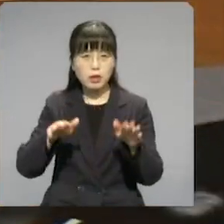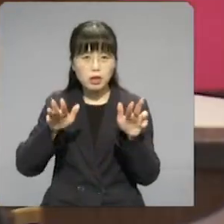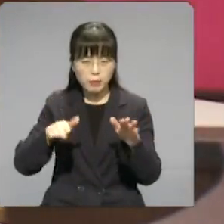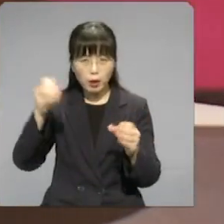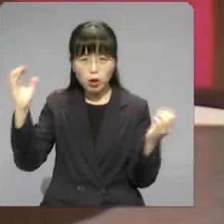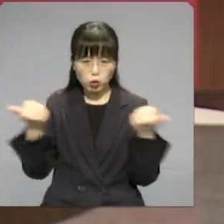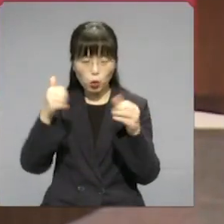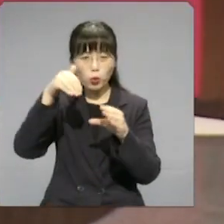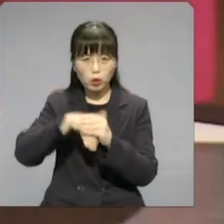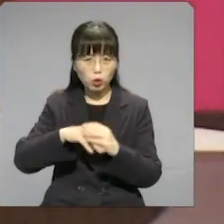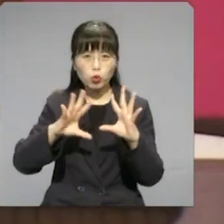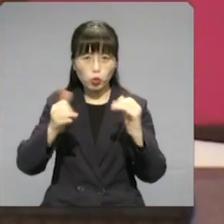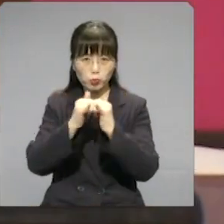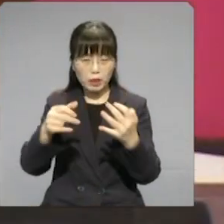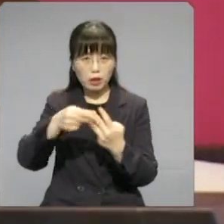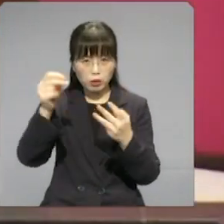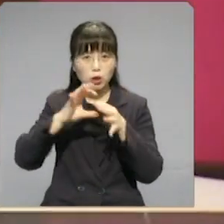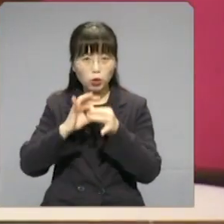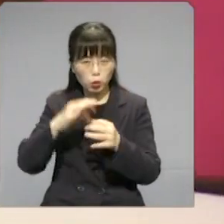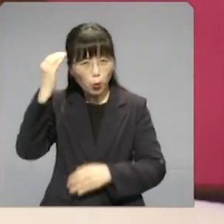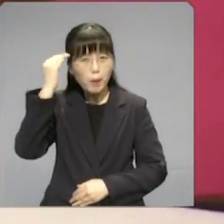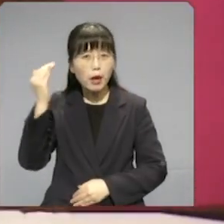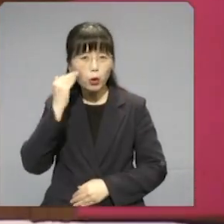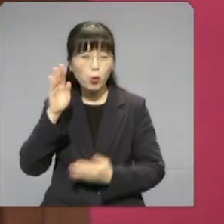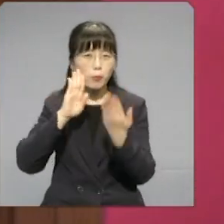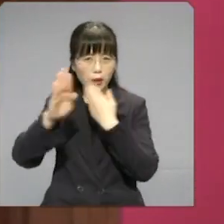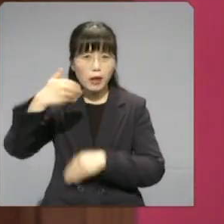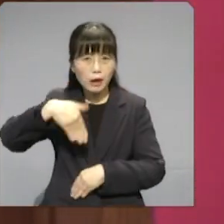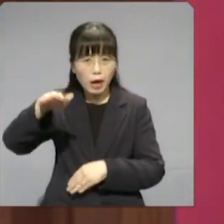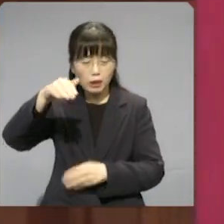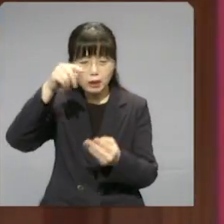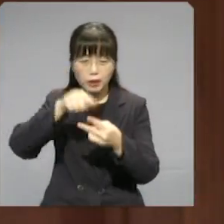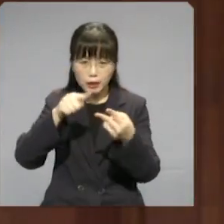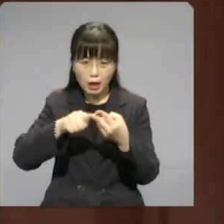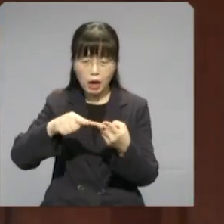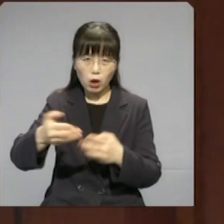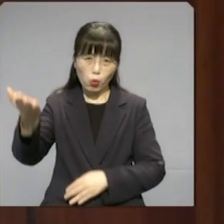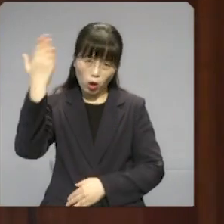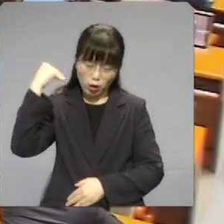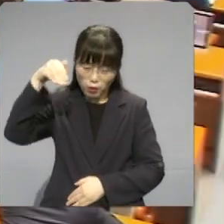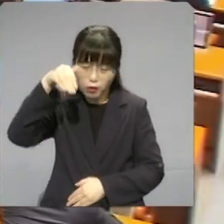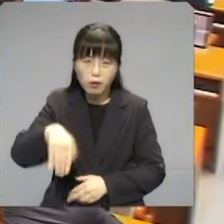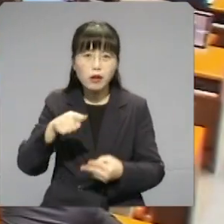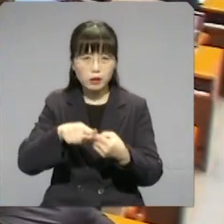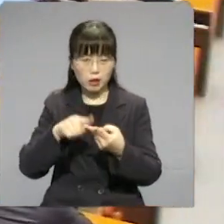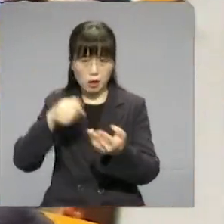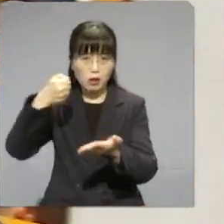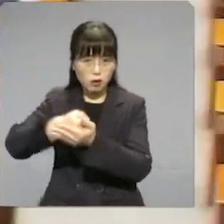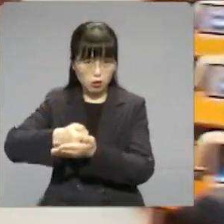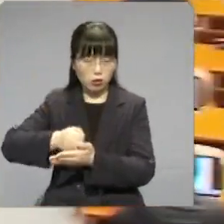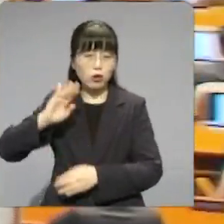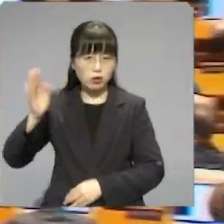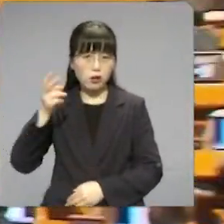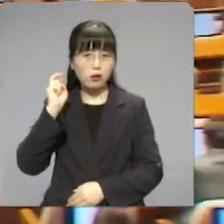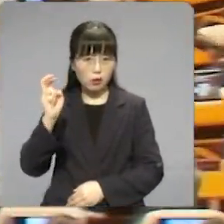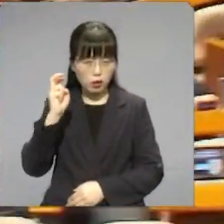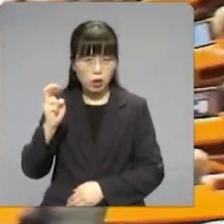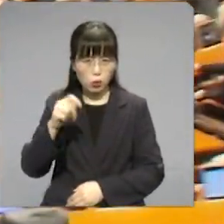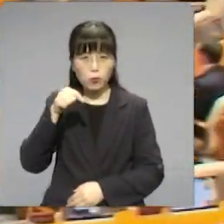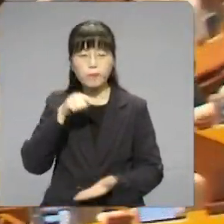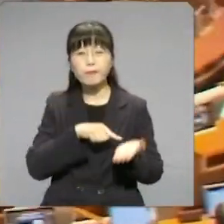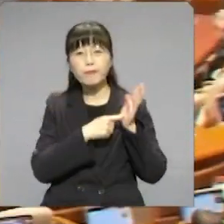총선에서 국민의 선택을 통해 대한민국이 미래로 가느냐 과거로 뒷걸음질 치느냐 결정하게 될 것이라며